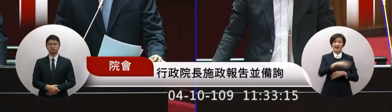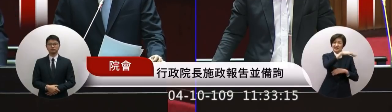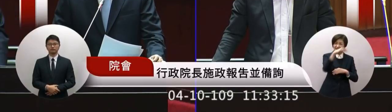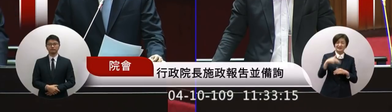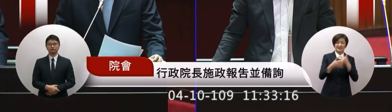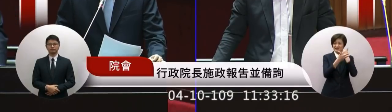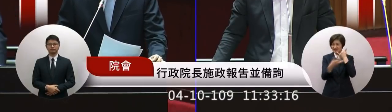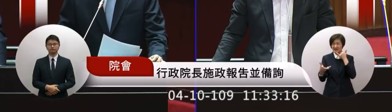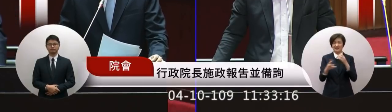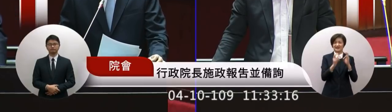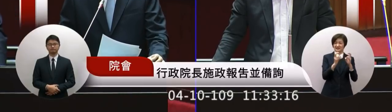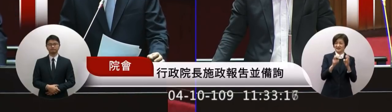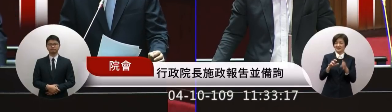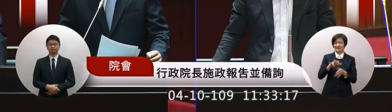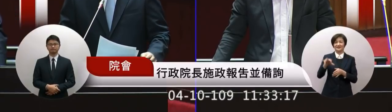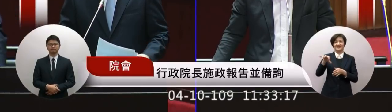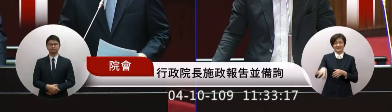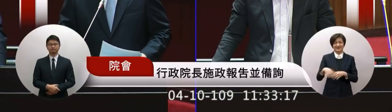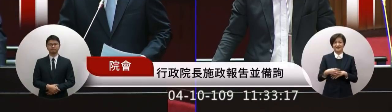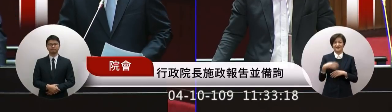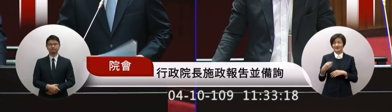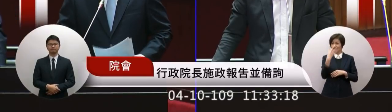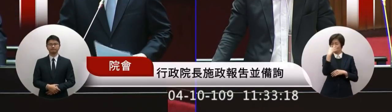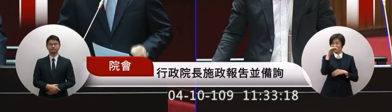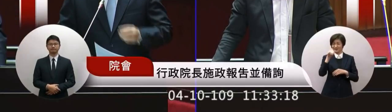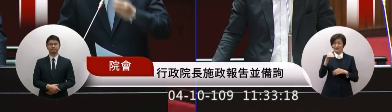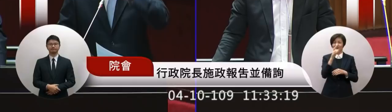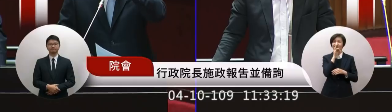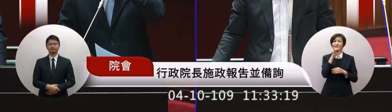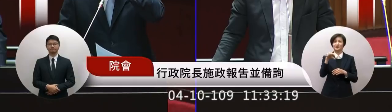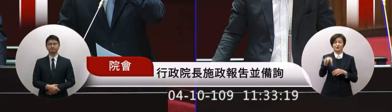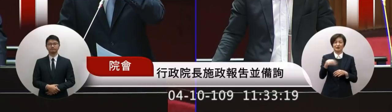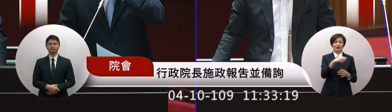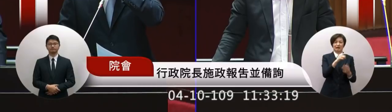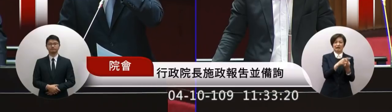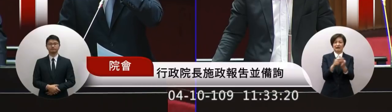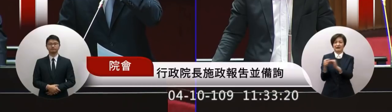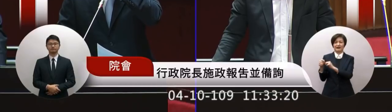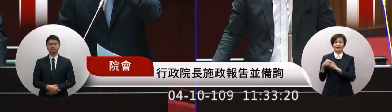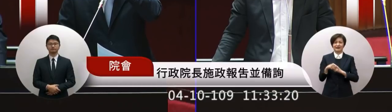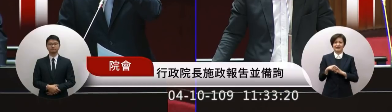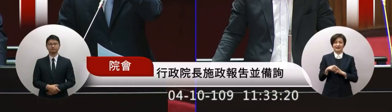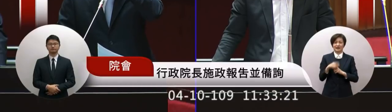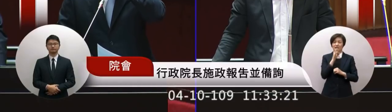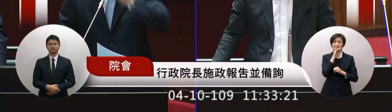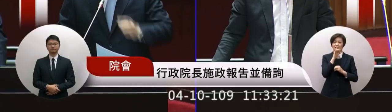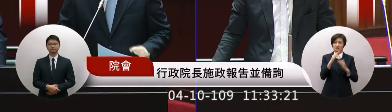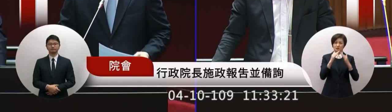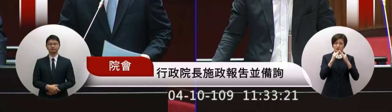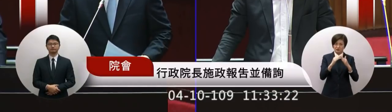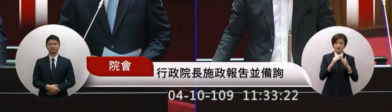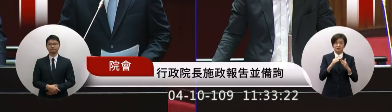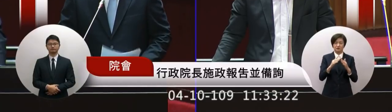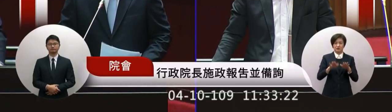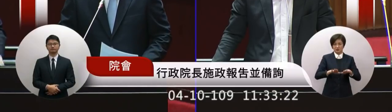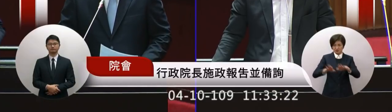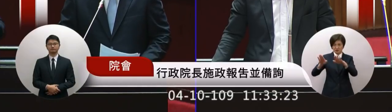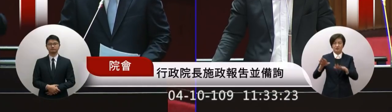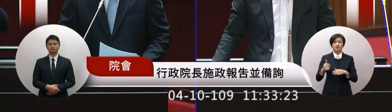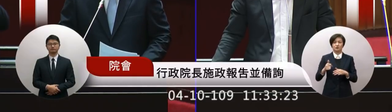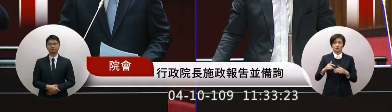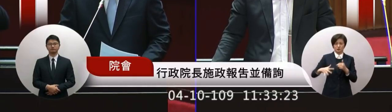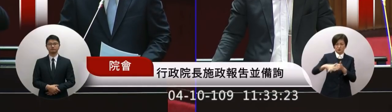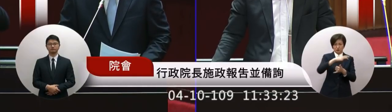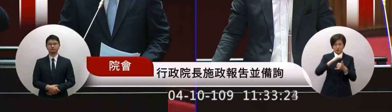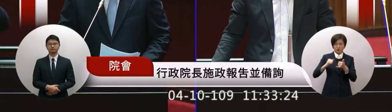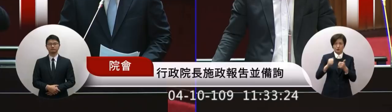有捷运，有机场，甚至阁有高铁的台中站。所以对咱来讲哦，这个区域的发展，其实就是全国交通的一个重点啦。